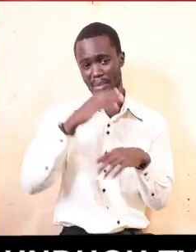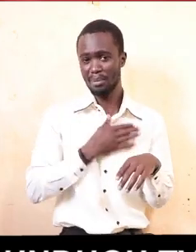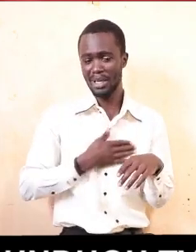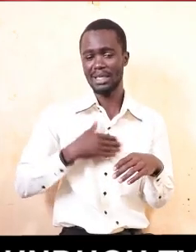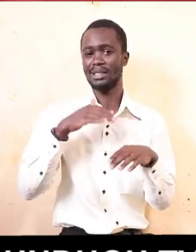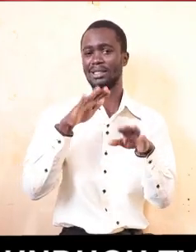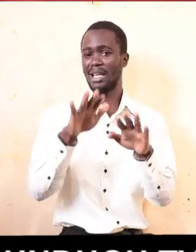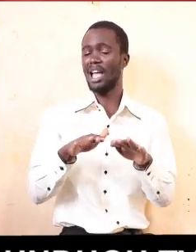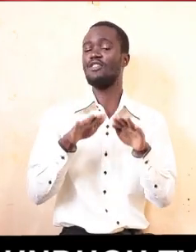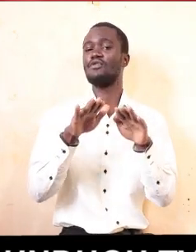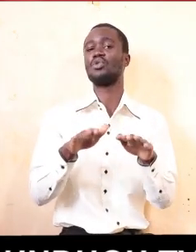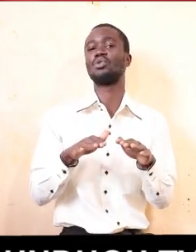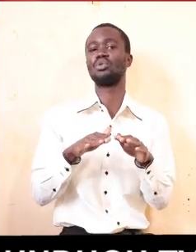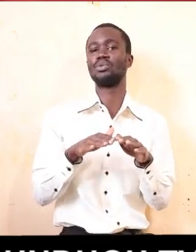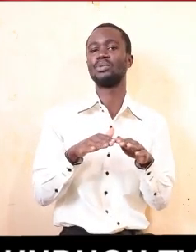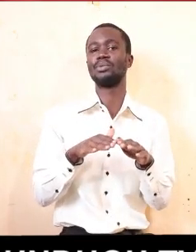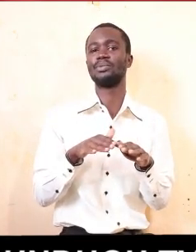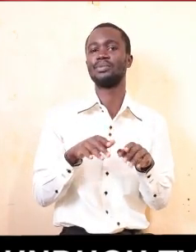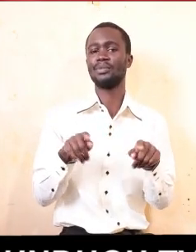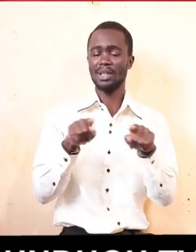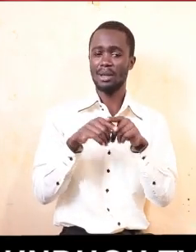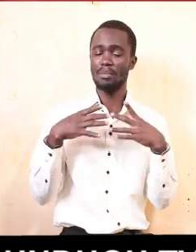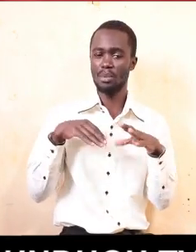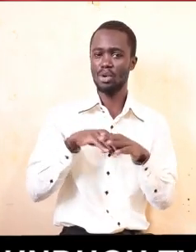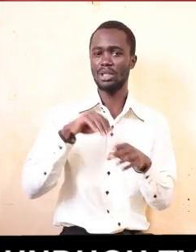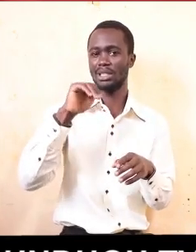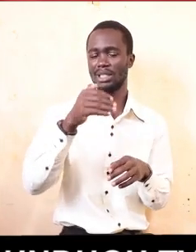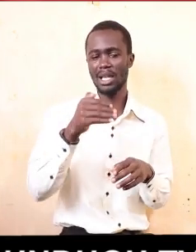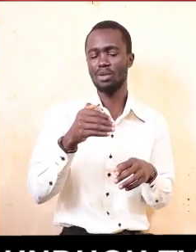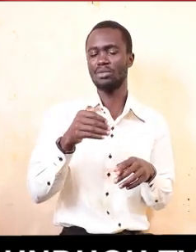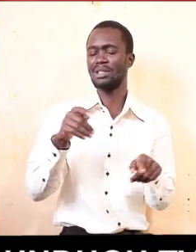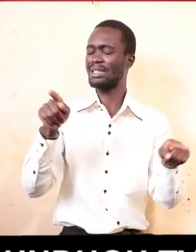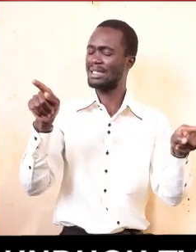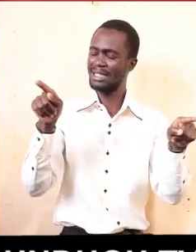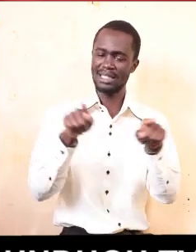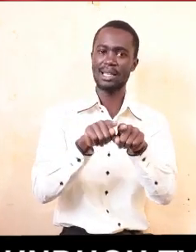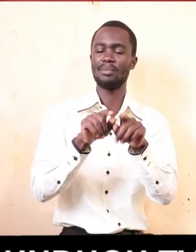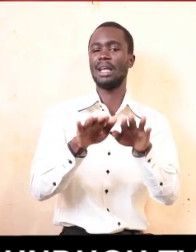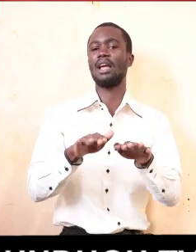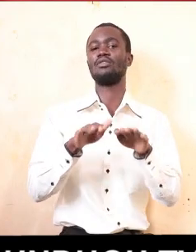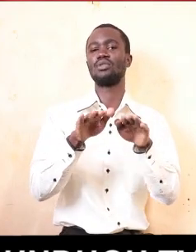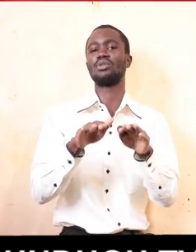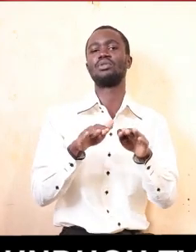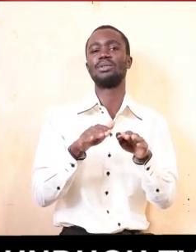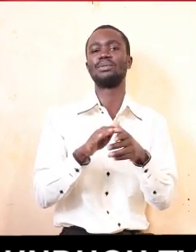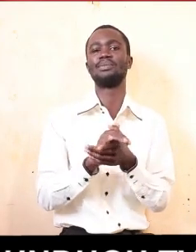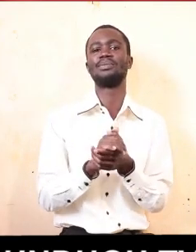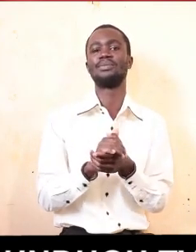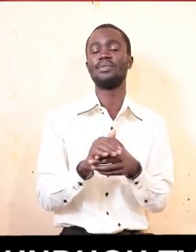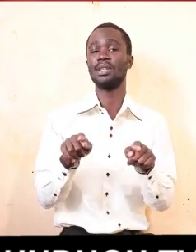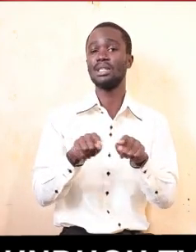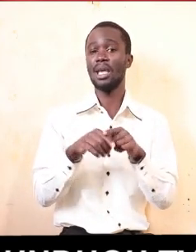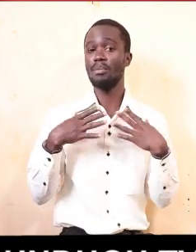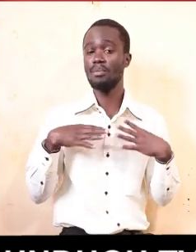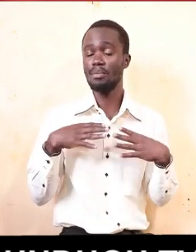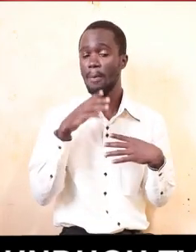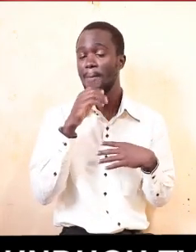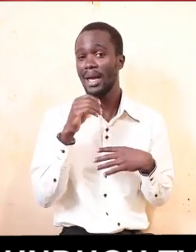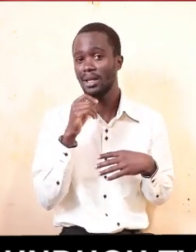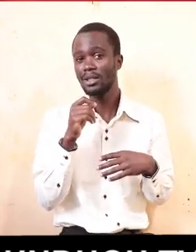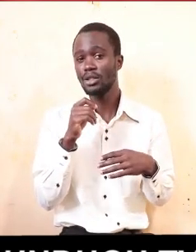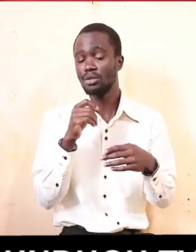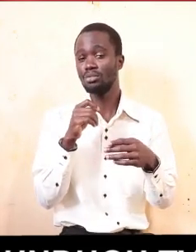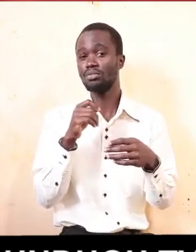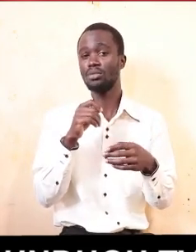mujihadhari sana. Na wale wako town, usilegeze kamba. Na wale hata mbaa, wanaume